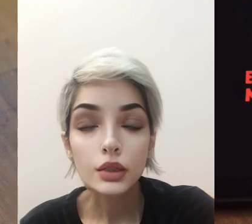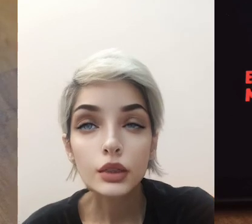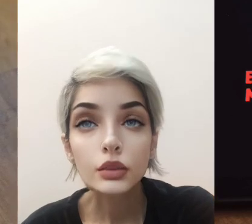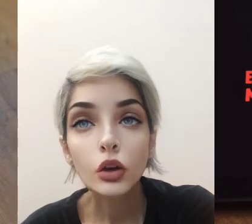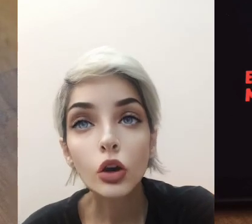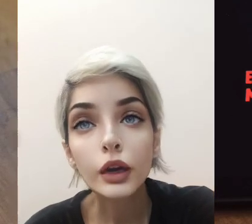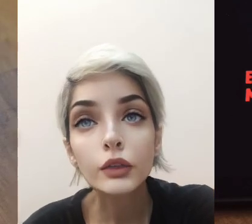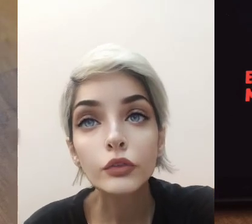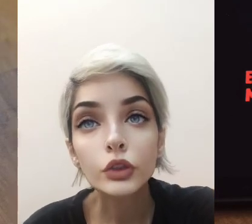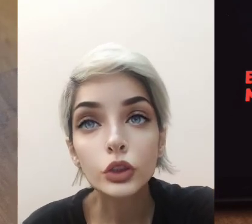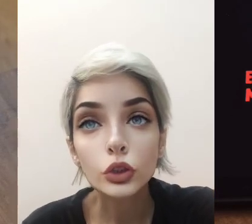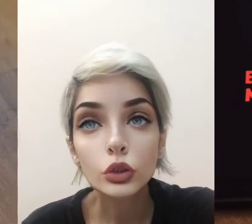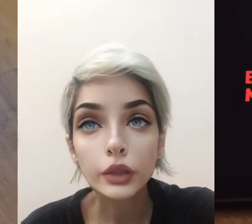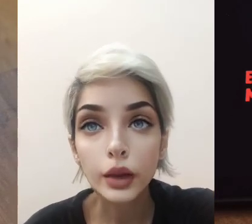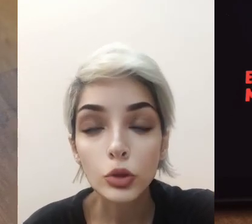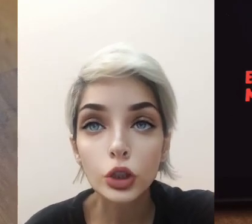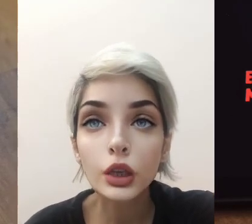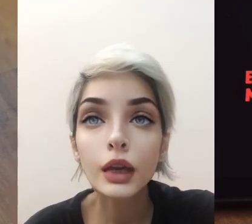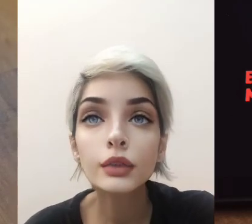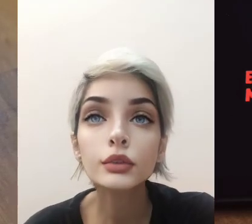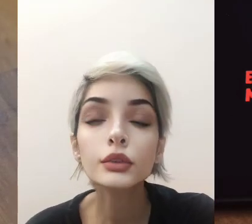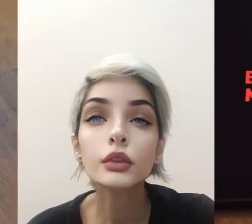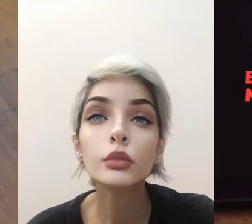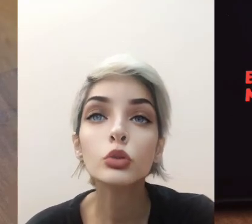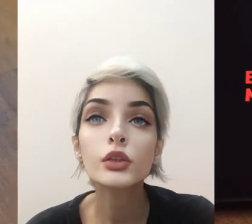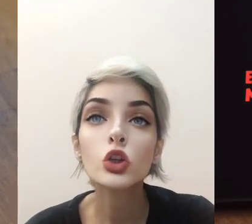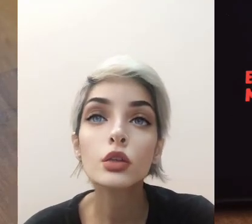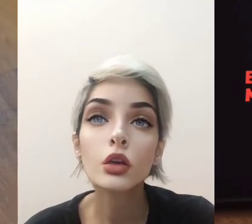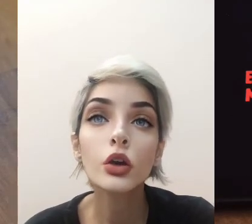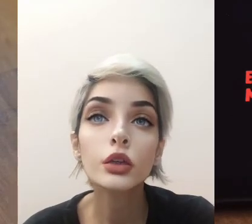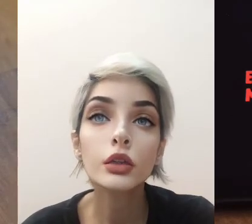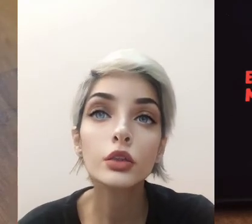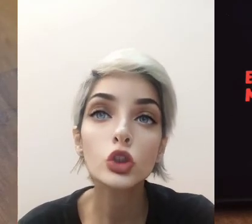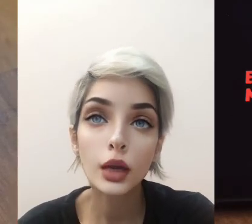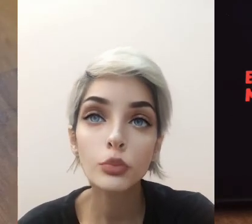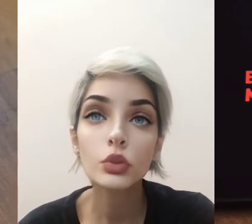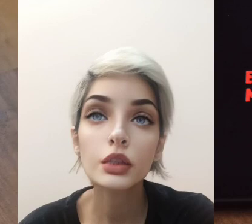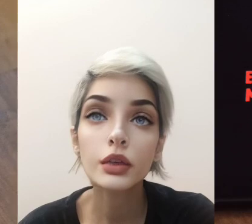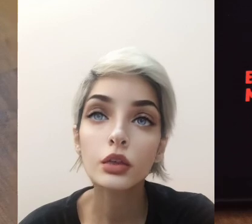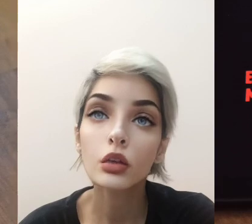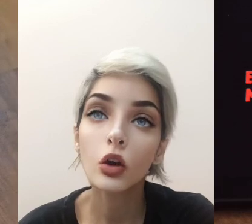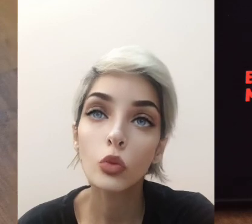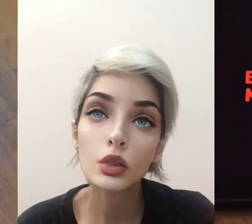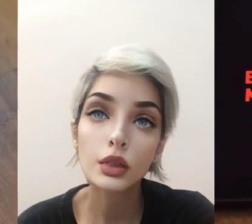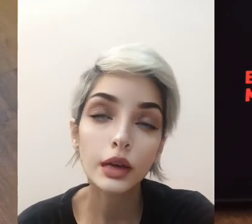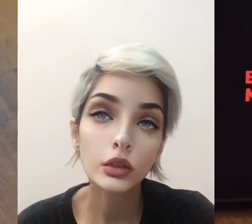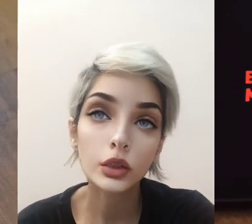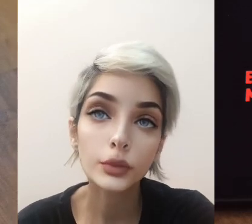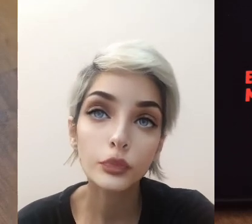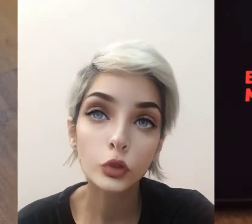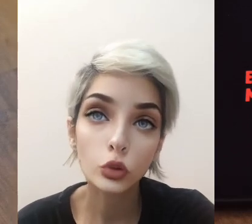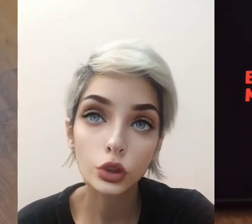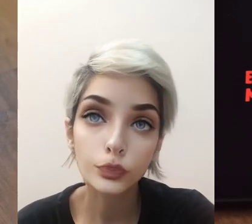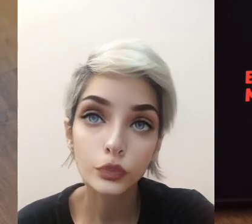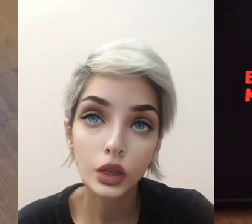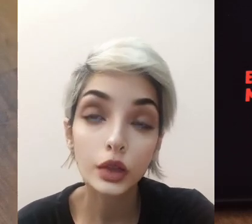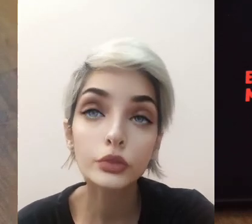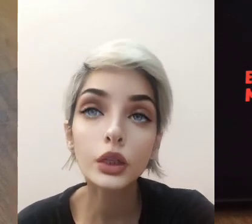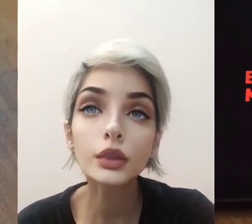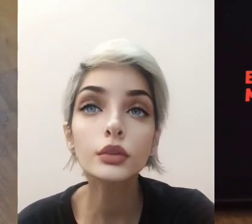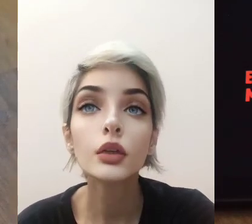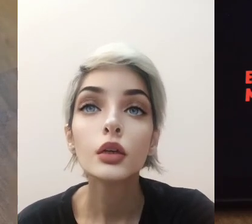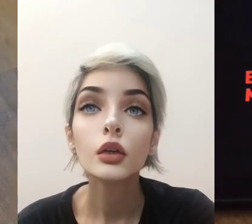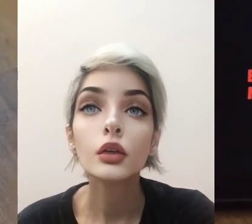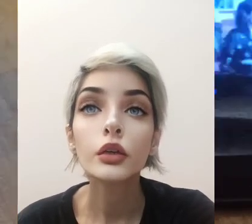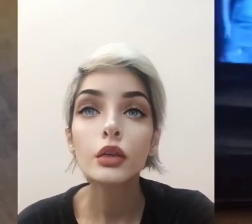مرسی که تا آخر ویدیو تماشا کردین. این بود از جایزه هایی که دیشب سریال ها و بازیگرای ترک